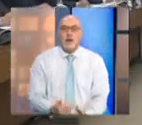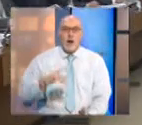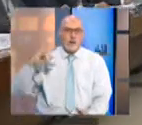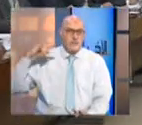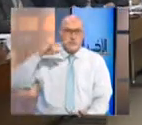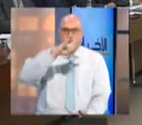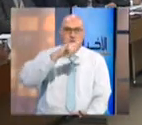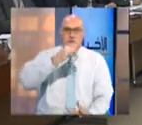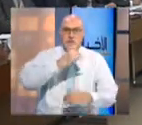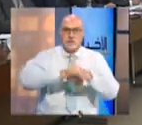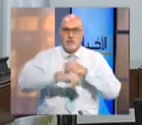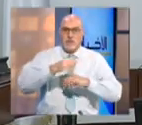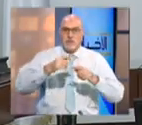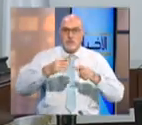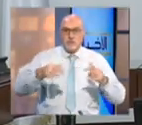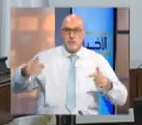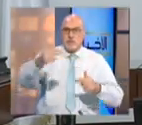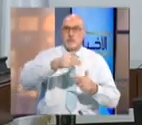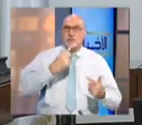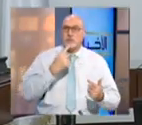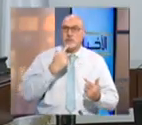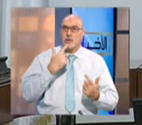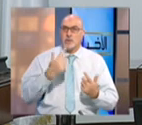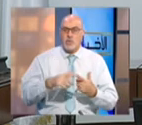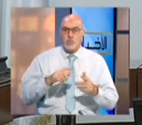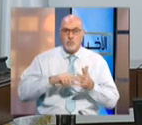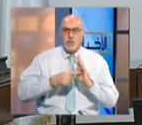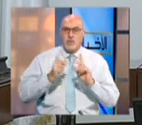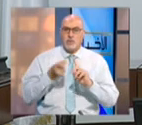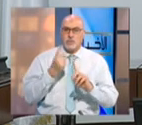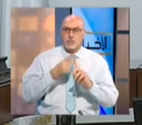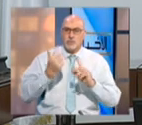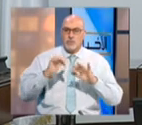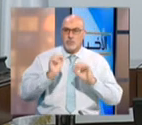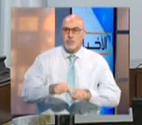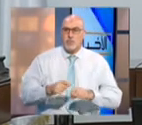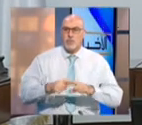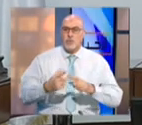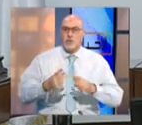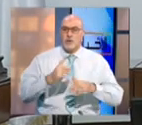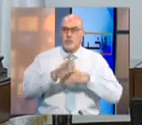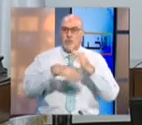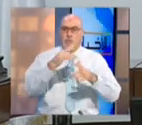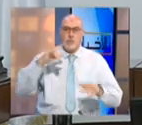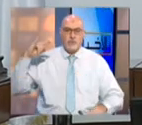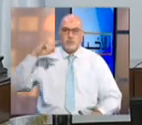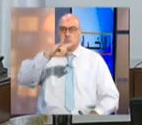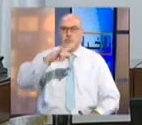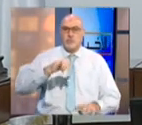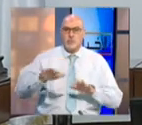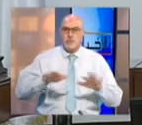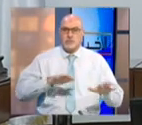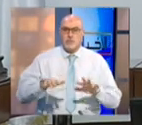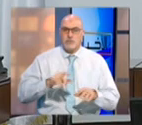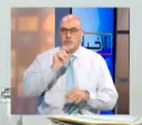في مختلف مطارات الوطن باعتبارها هياكل استراتيجية قادرة على بعث حركية الطيران. التحضير